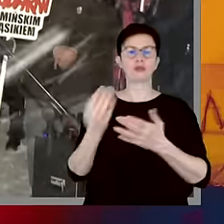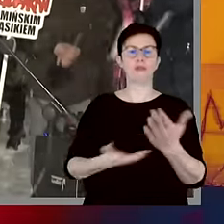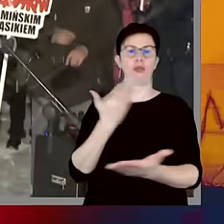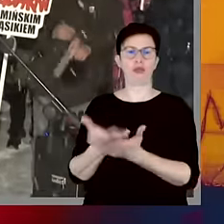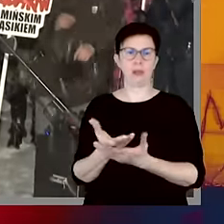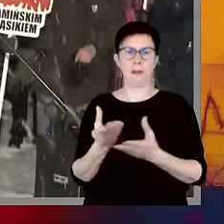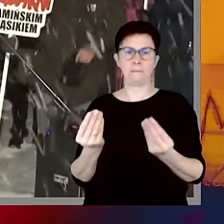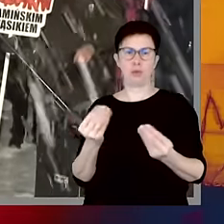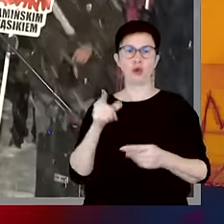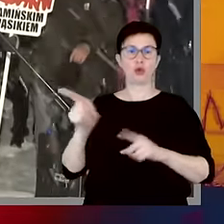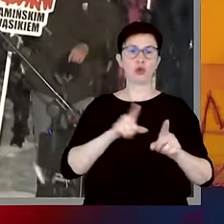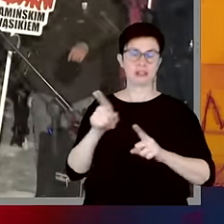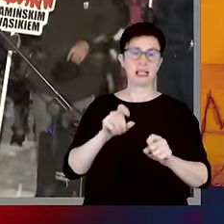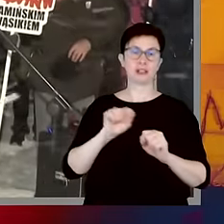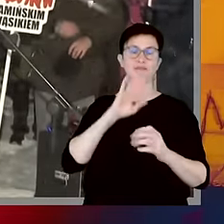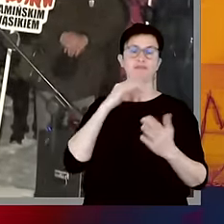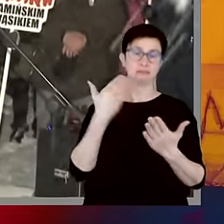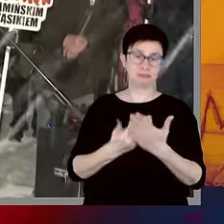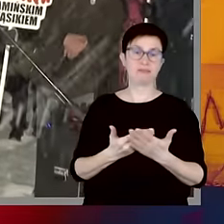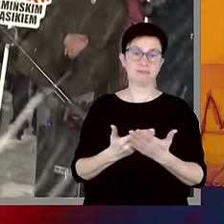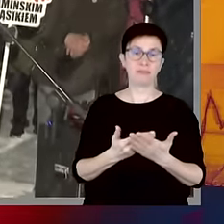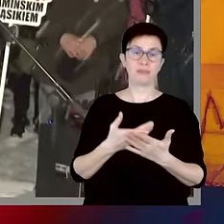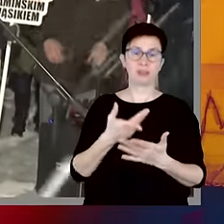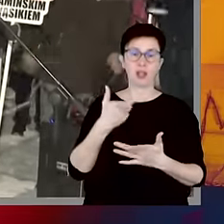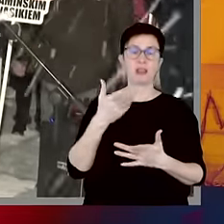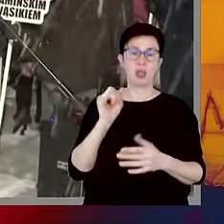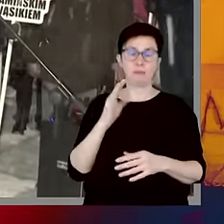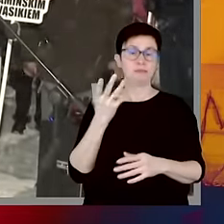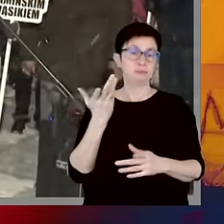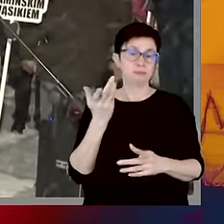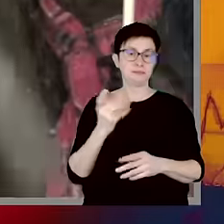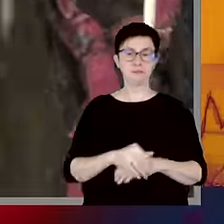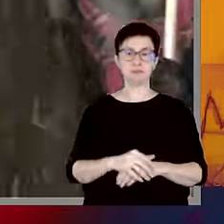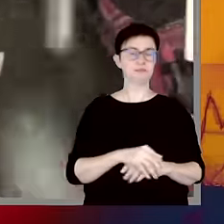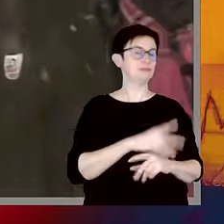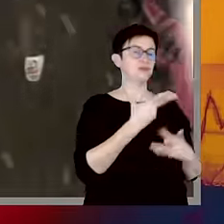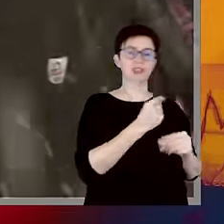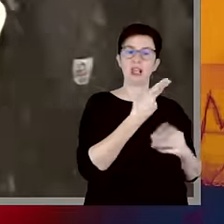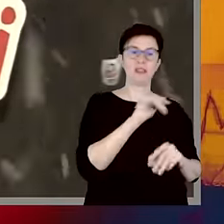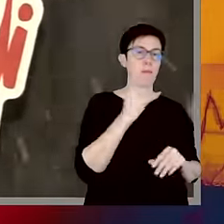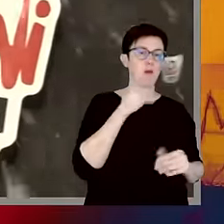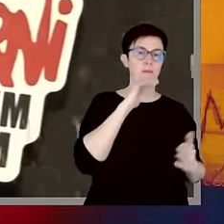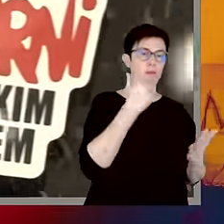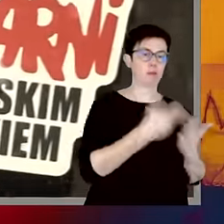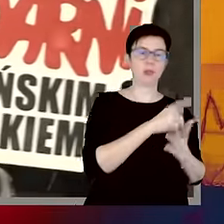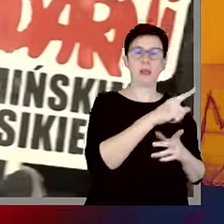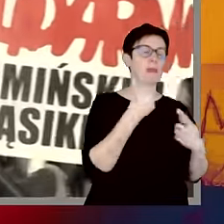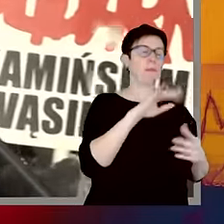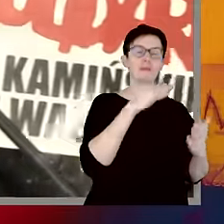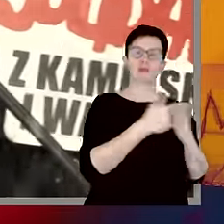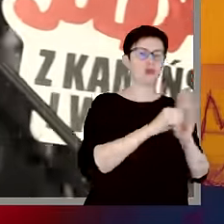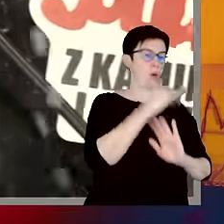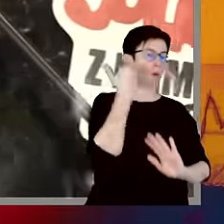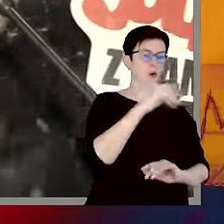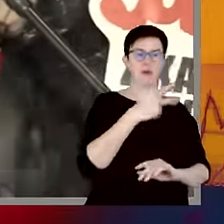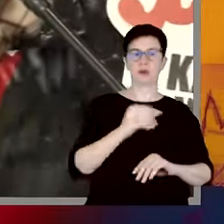niewinni ludzie, są w więzieniu. Widocznie pani przyznał poseł, się do tego błędu. Pani poseł, ja za chwilę oddam pani głos. Nie przyznał się pan prezydent do żadnego błędu, pani poseł. Panią poseł Joannę